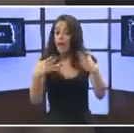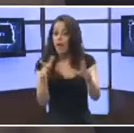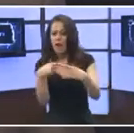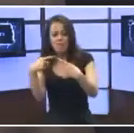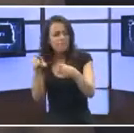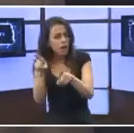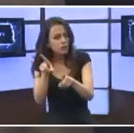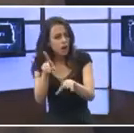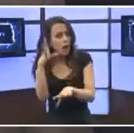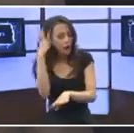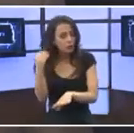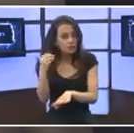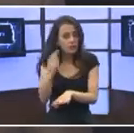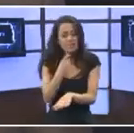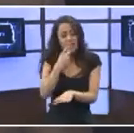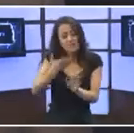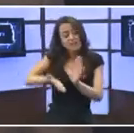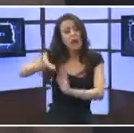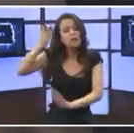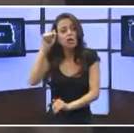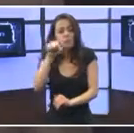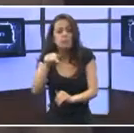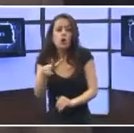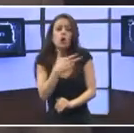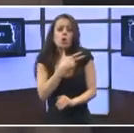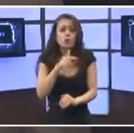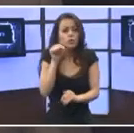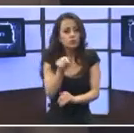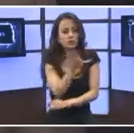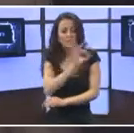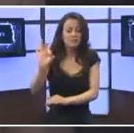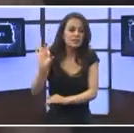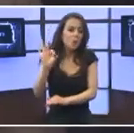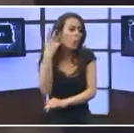fark edebilseydik biz yıllarca bu ülkede bunların hiçbirini çekmezdik.